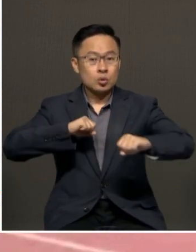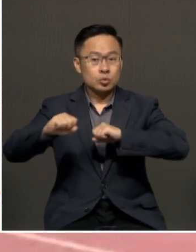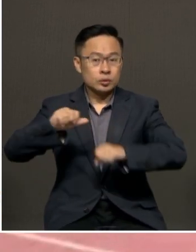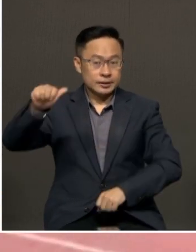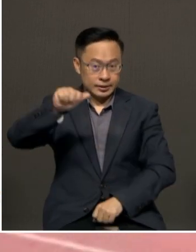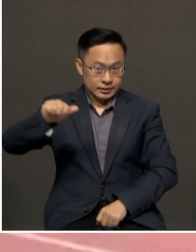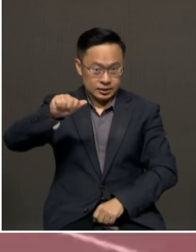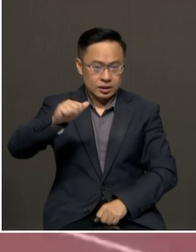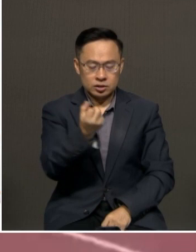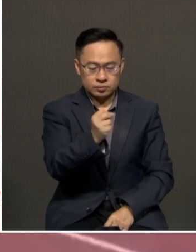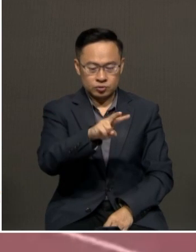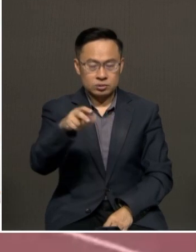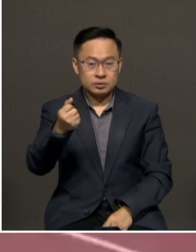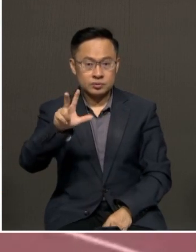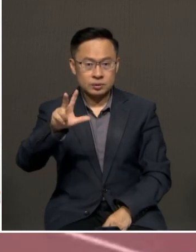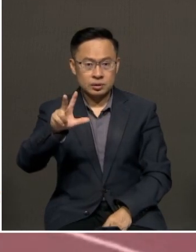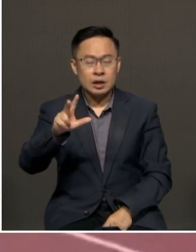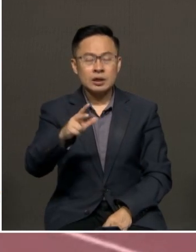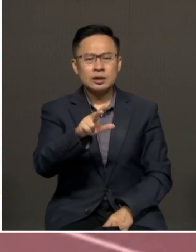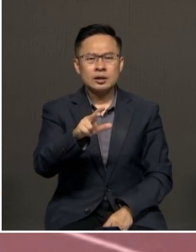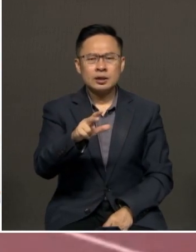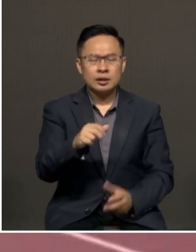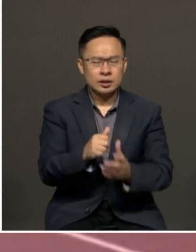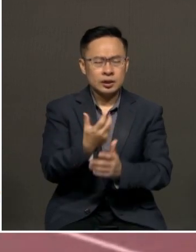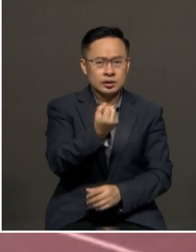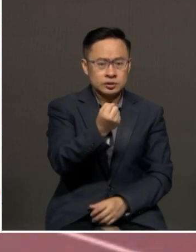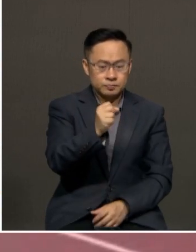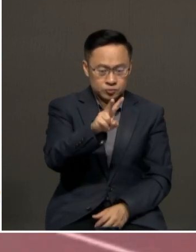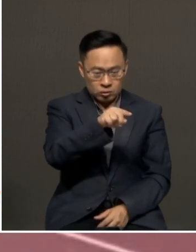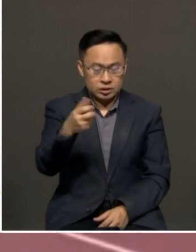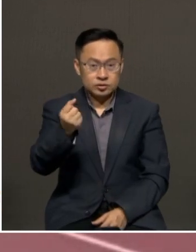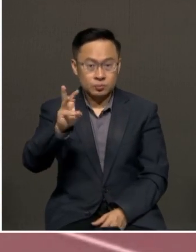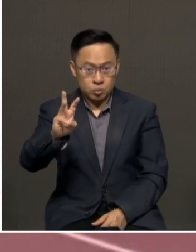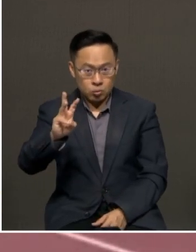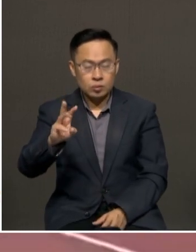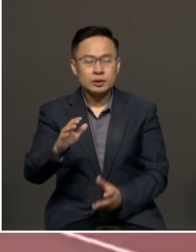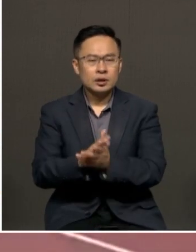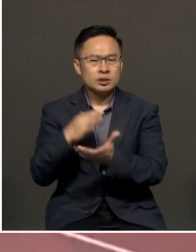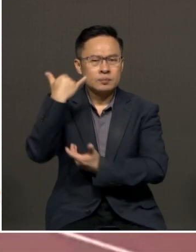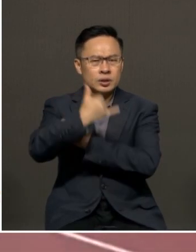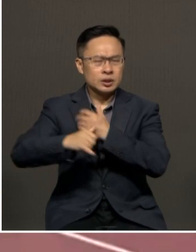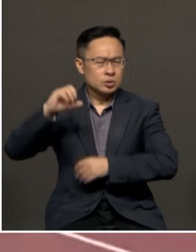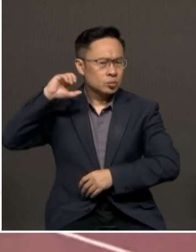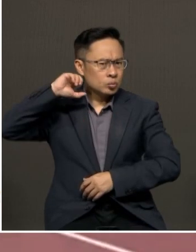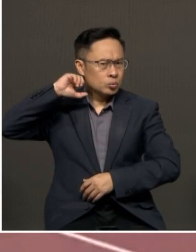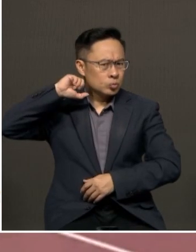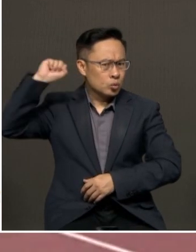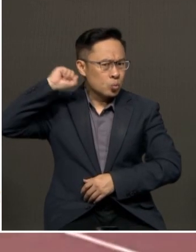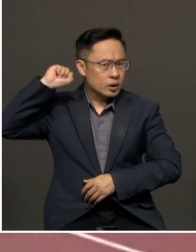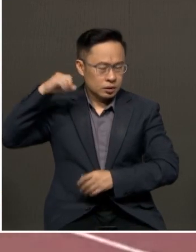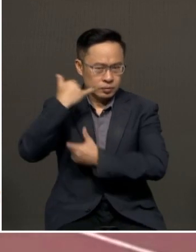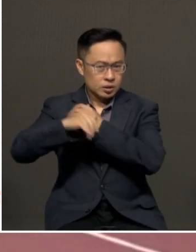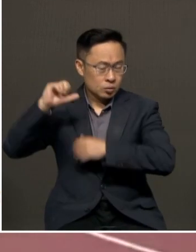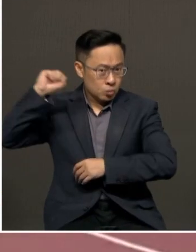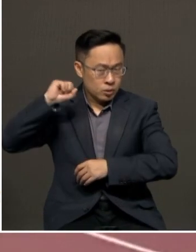ถึง16ตุลาคมค่ะที่สนามไคฟานสเตเดียมประเทศคูเวตเมื่อวานนี้เนี่ยก็เข้าสู่วันที่2ของการแข่งขันแล้วค่ะแล้ว